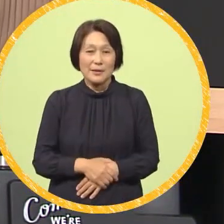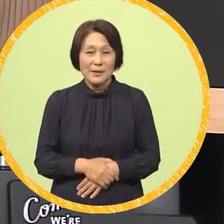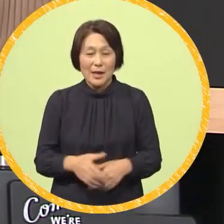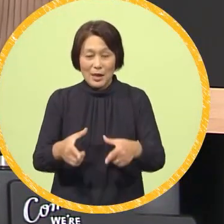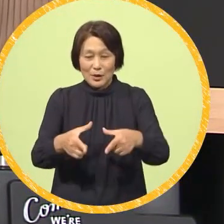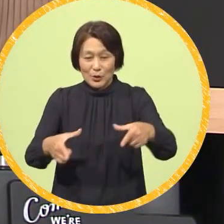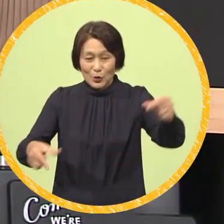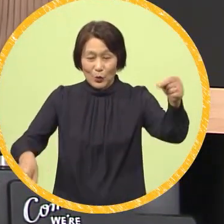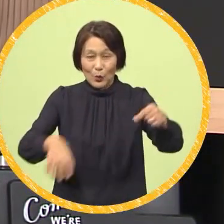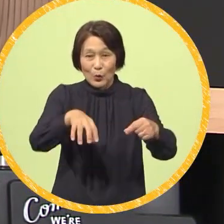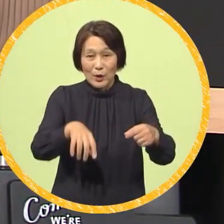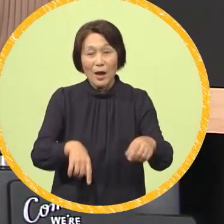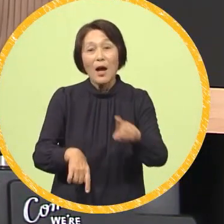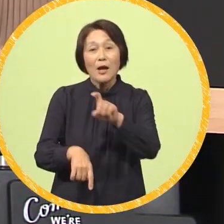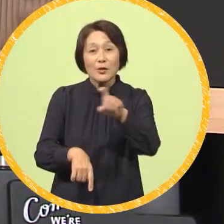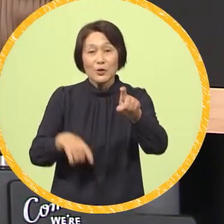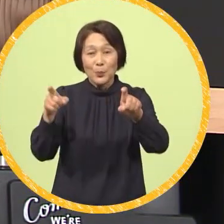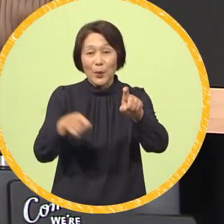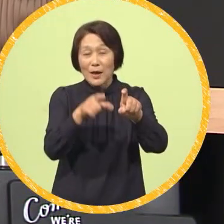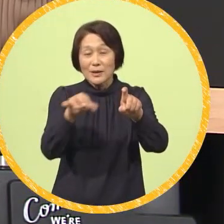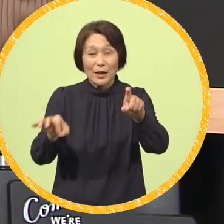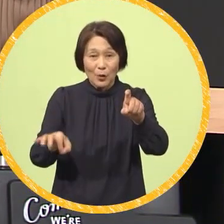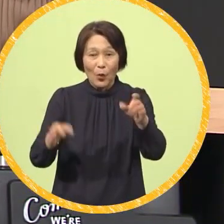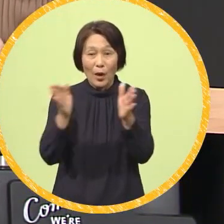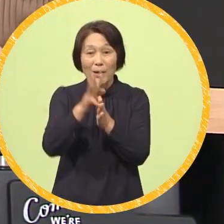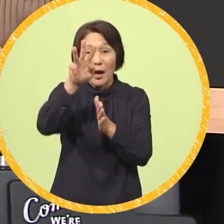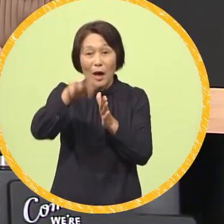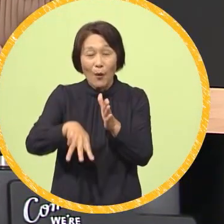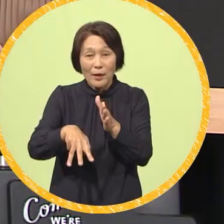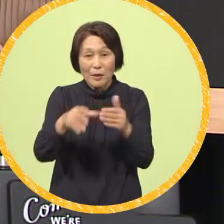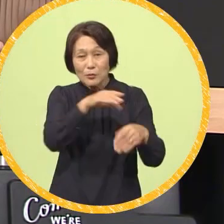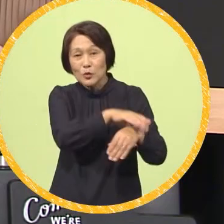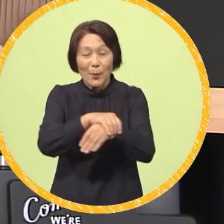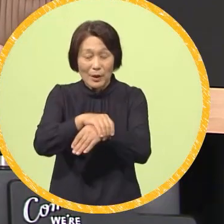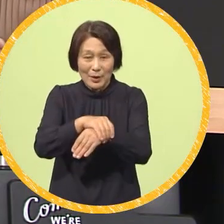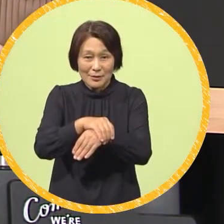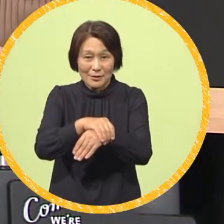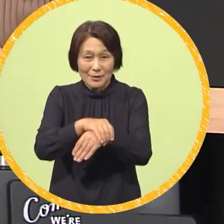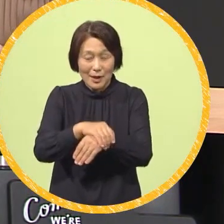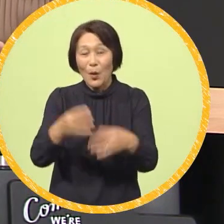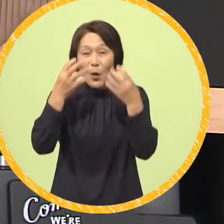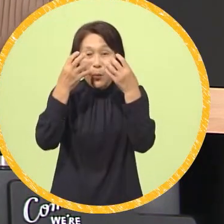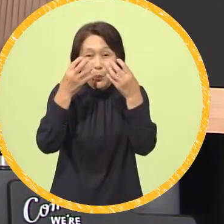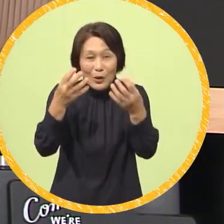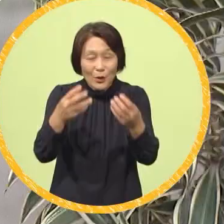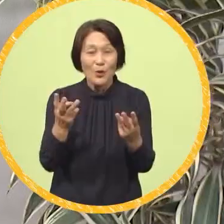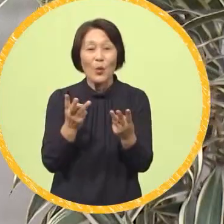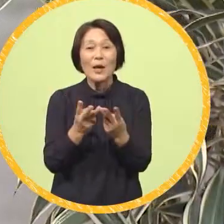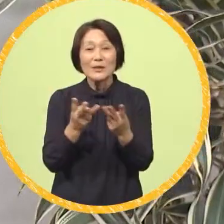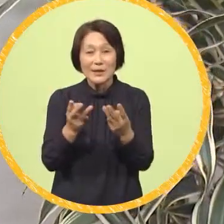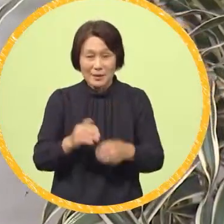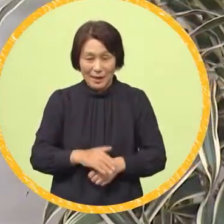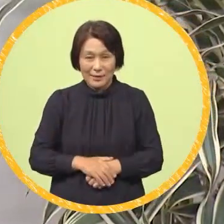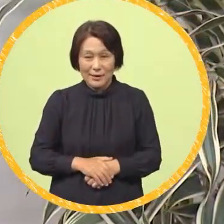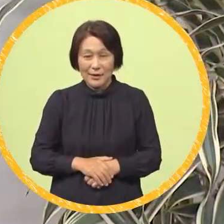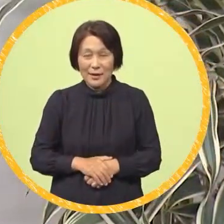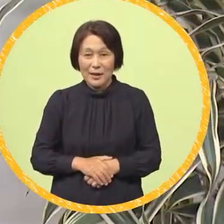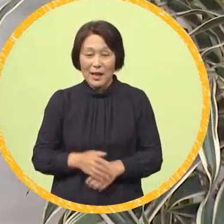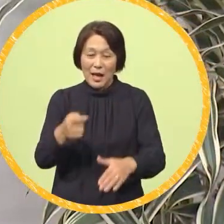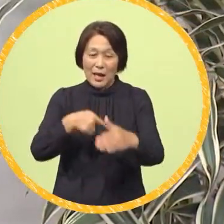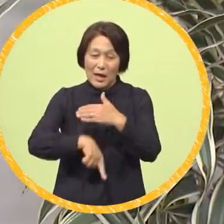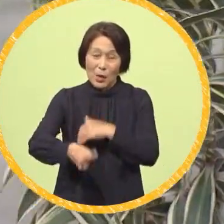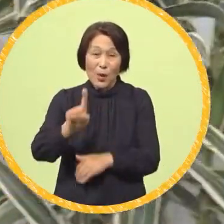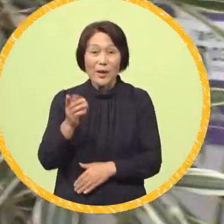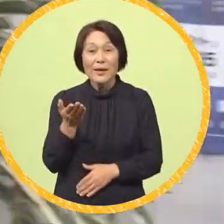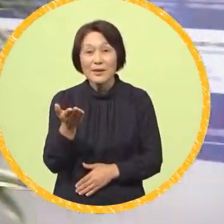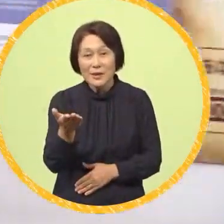の 10% 神奈 川県、神奈川ですね、 まあ、人口が多いっていうのもあるんですけども、それにしてもびっくりの割合ですよね。 その傾向っていうものも何